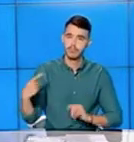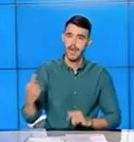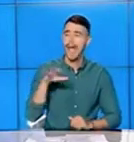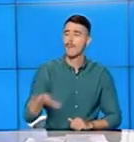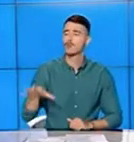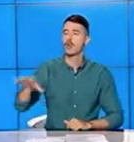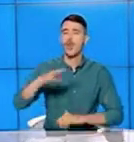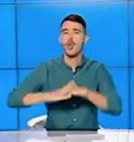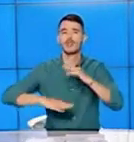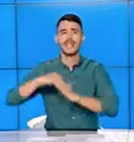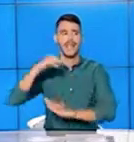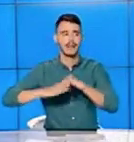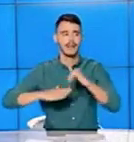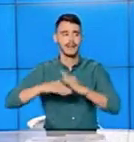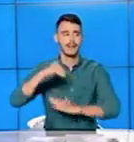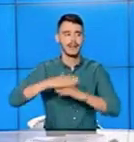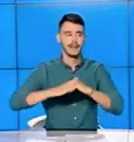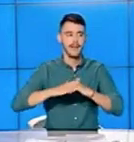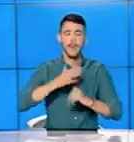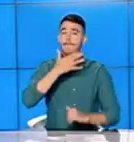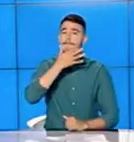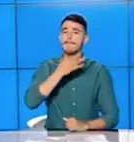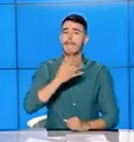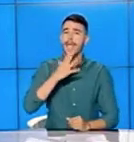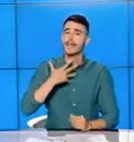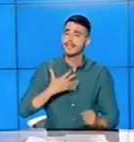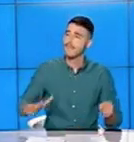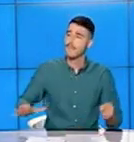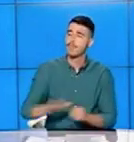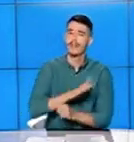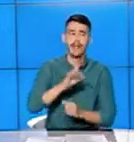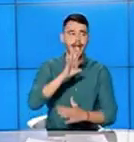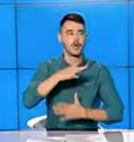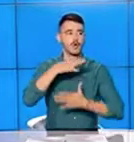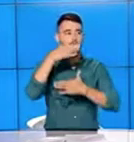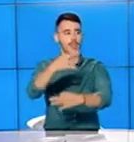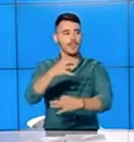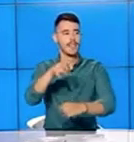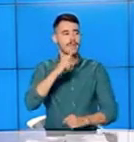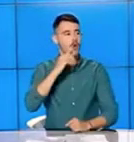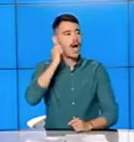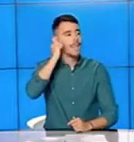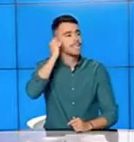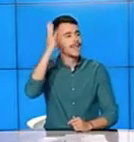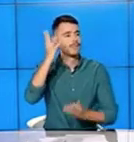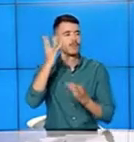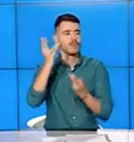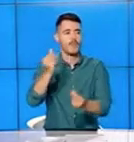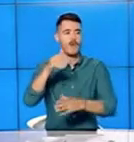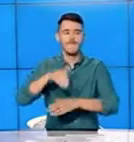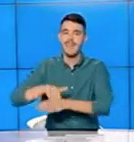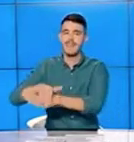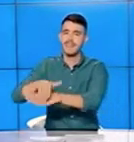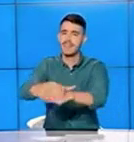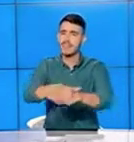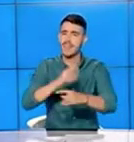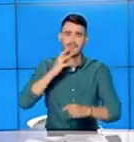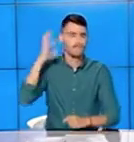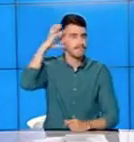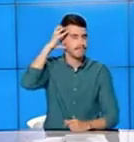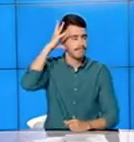So you had everything represented. Well, it was one of the most extraordinary and remarkable